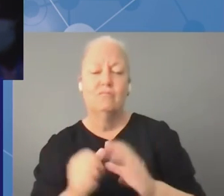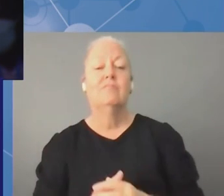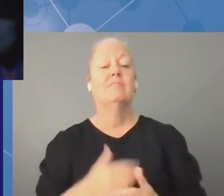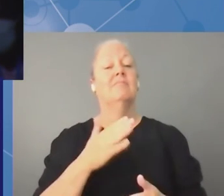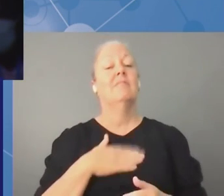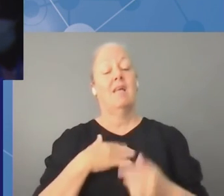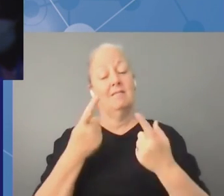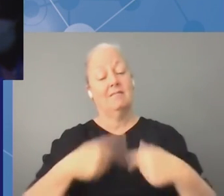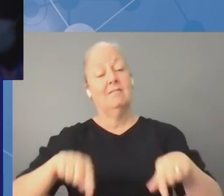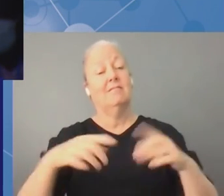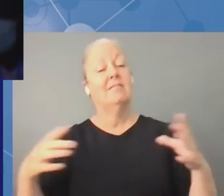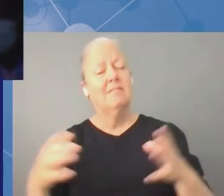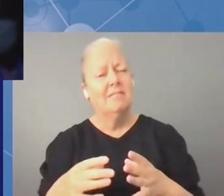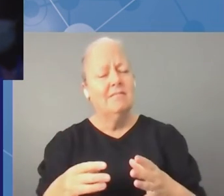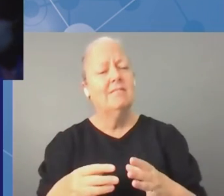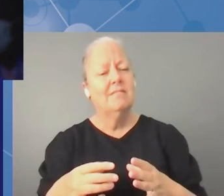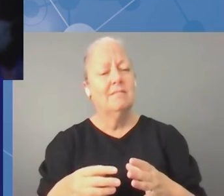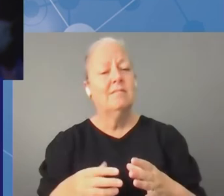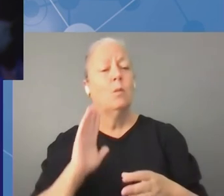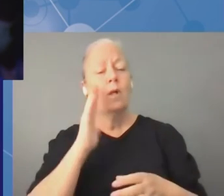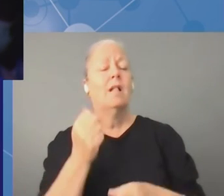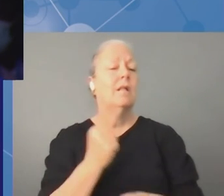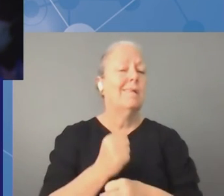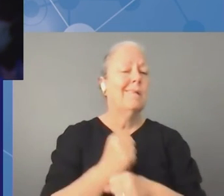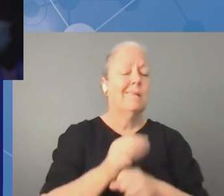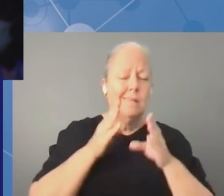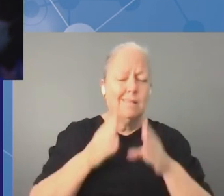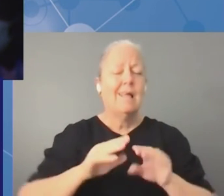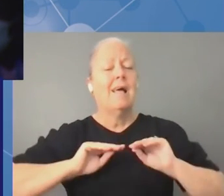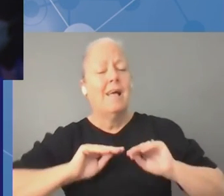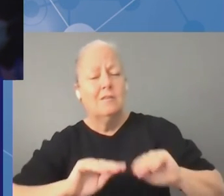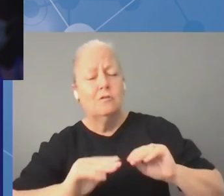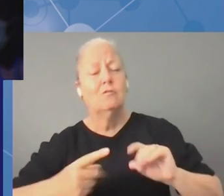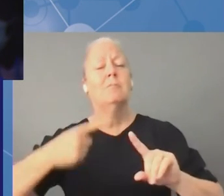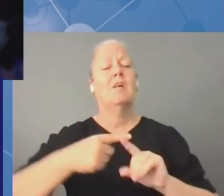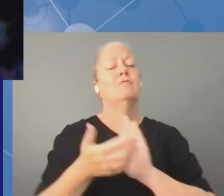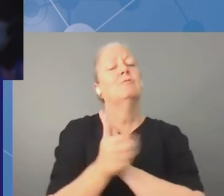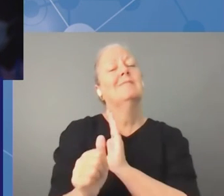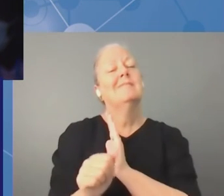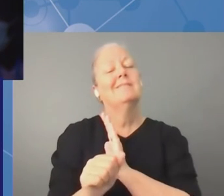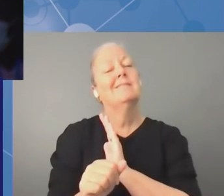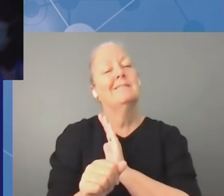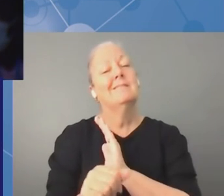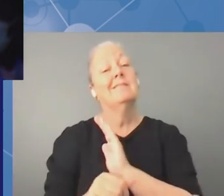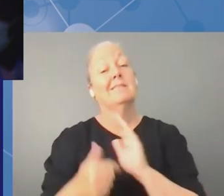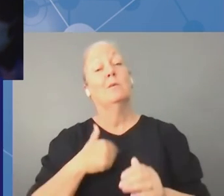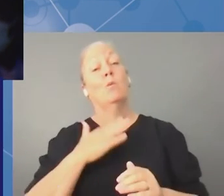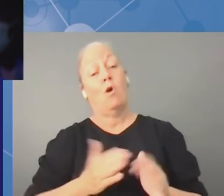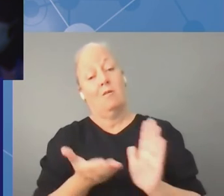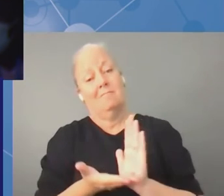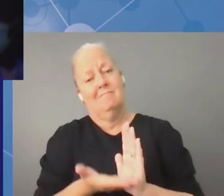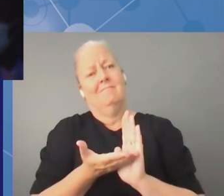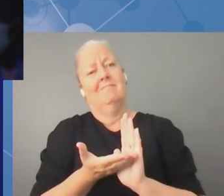доволен программой, направленной на молодежь. Мне это очень нравится, потому что в рамках нашей динамичной коалиции